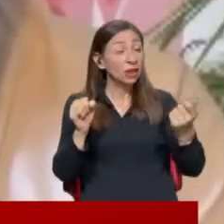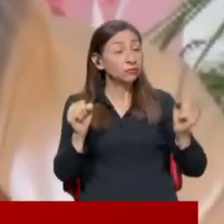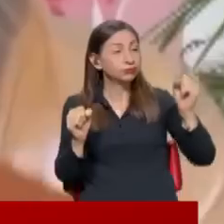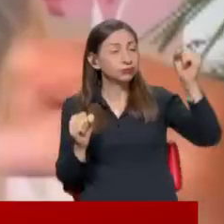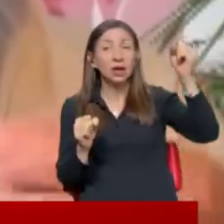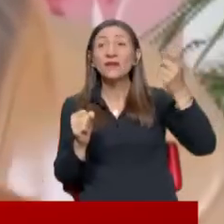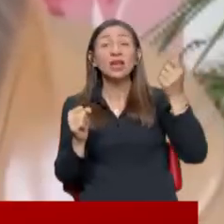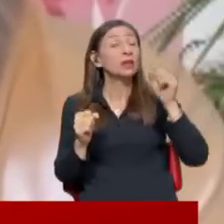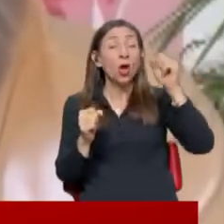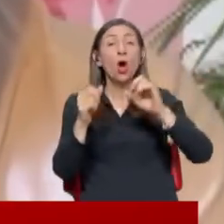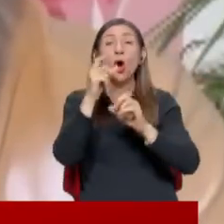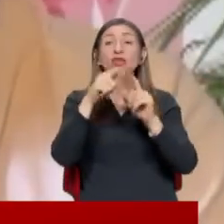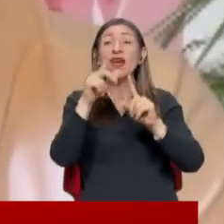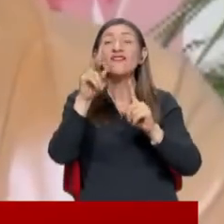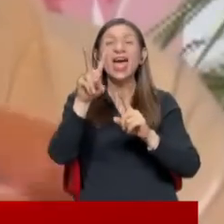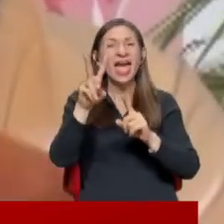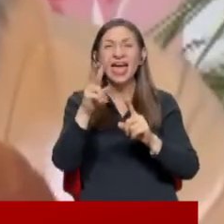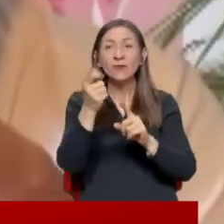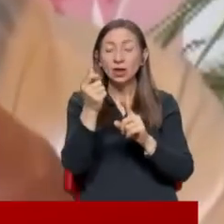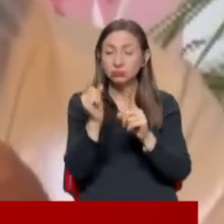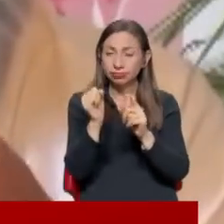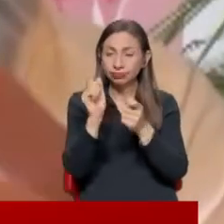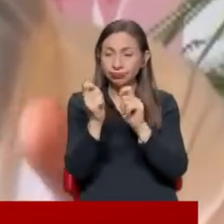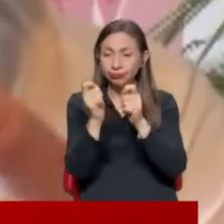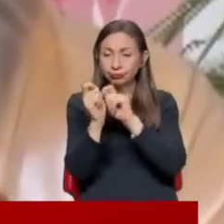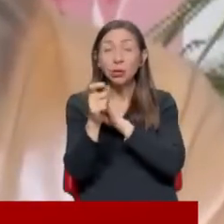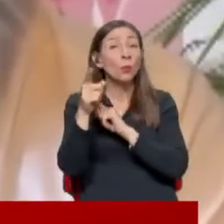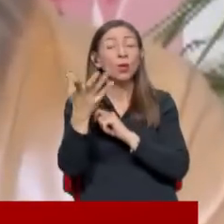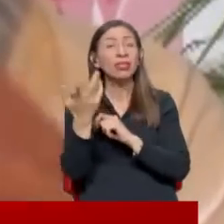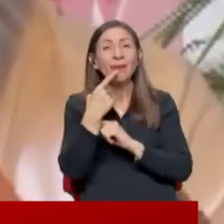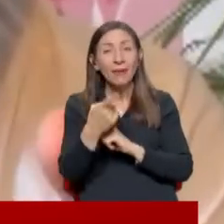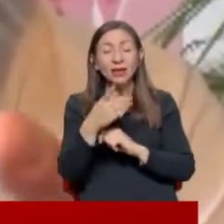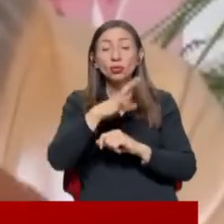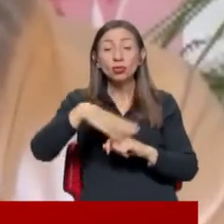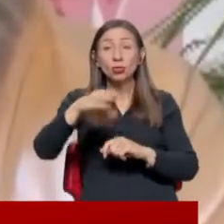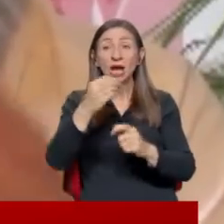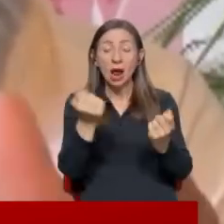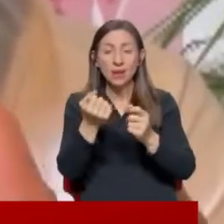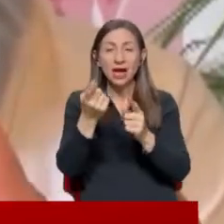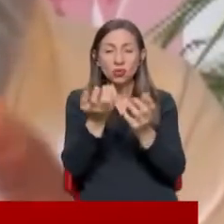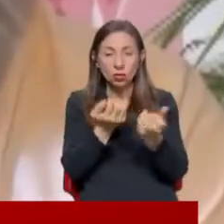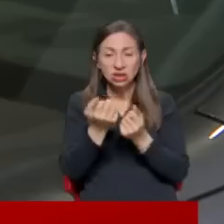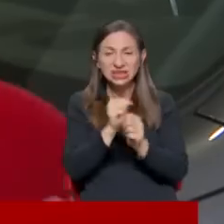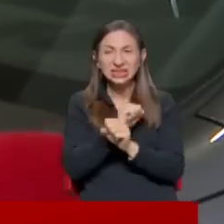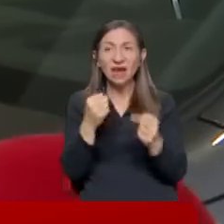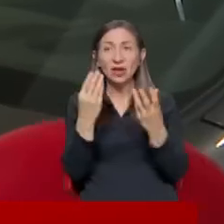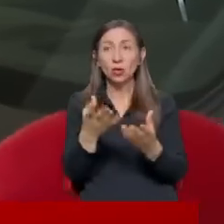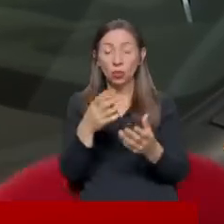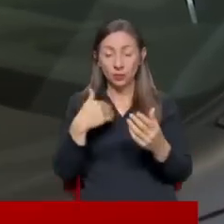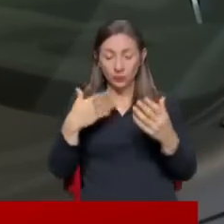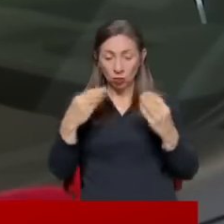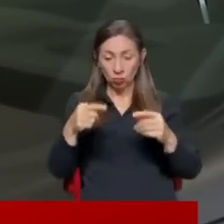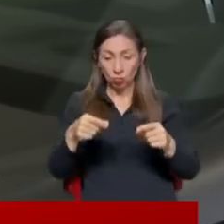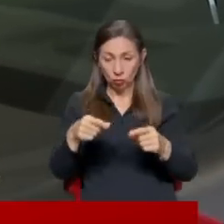Fiyatlar arttıkça da ÖTV dilimlerindeki kalemler değişiyor. Bu da tüm sektörü ve tüketiciyi etkiliyor. Bulunduğumuz